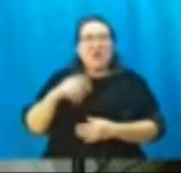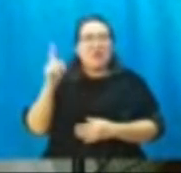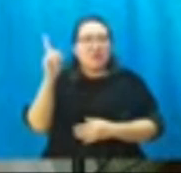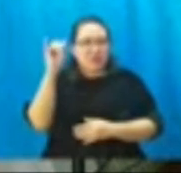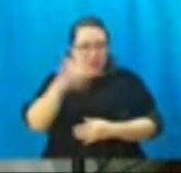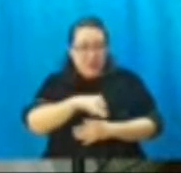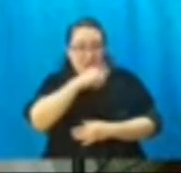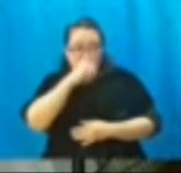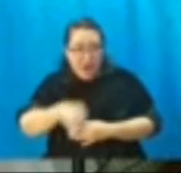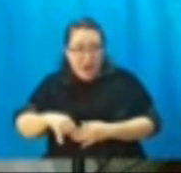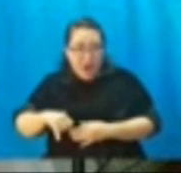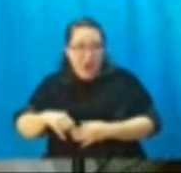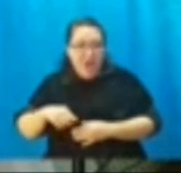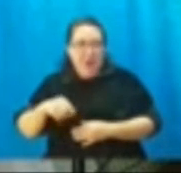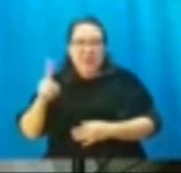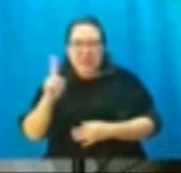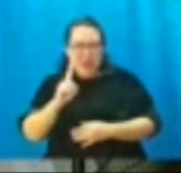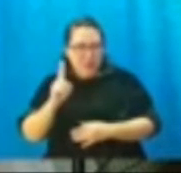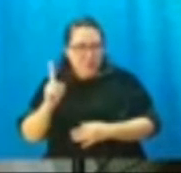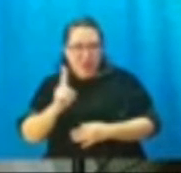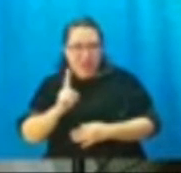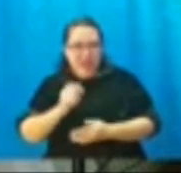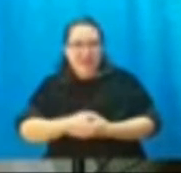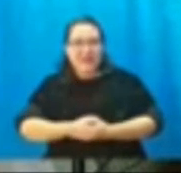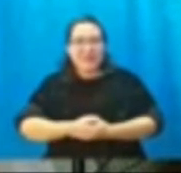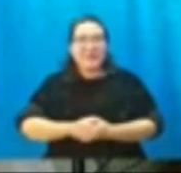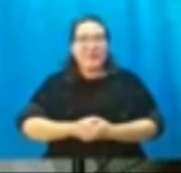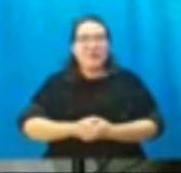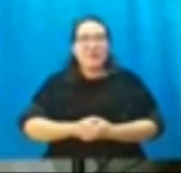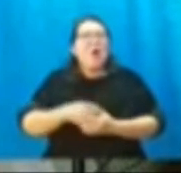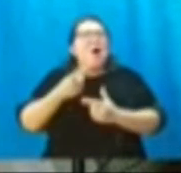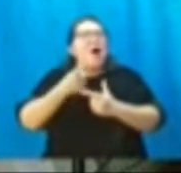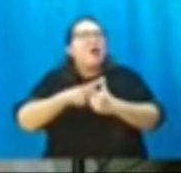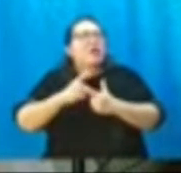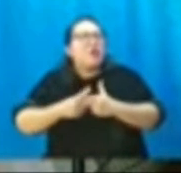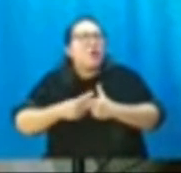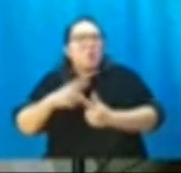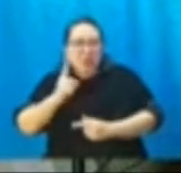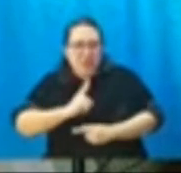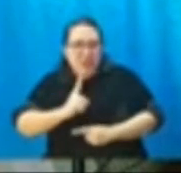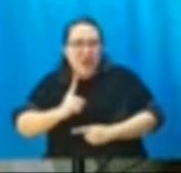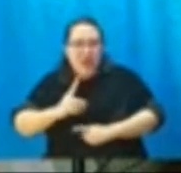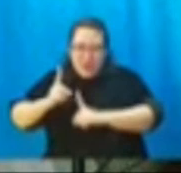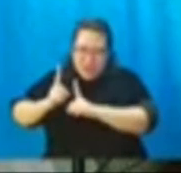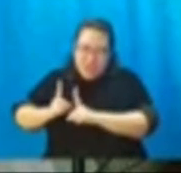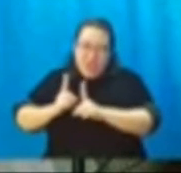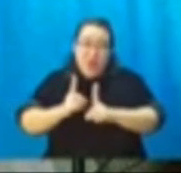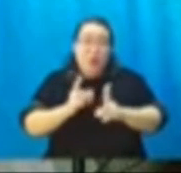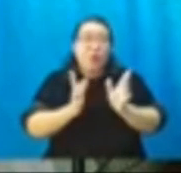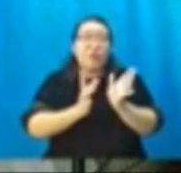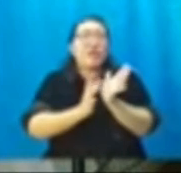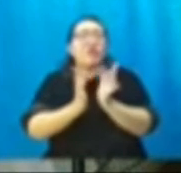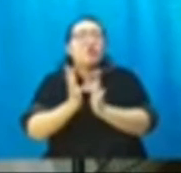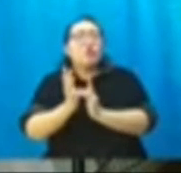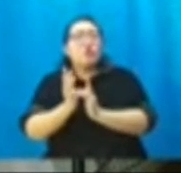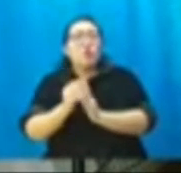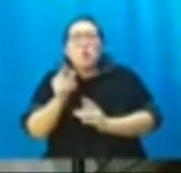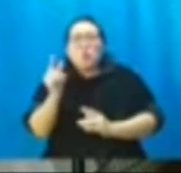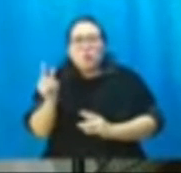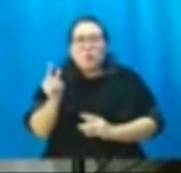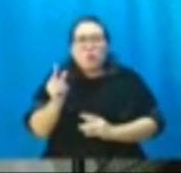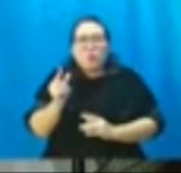bisa ada keringanan Hai ada rumah sakit Hai ada pelayanan gereja